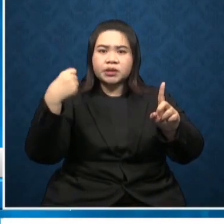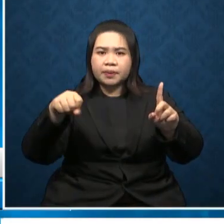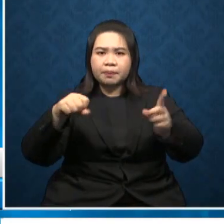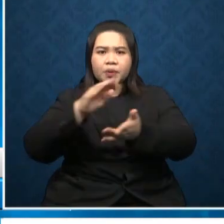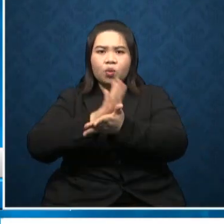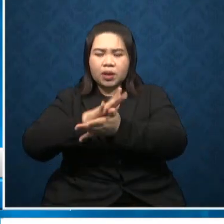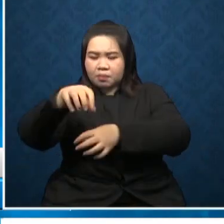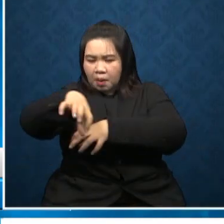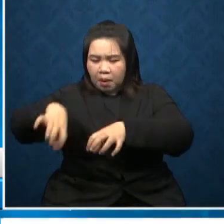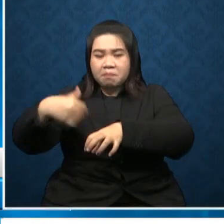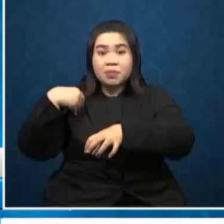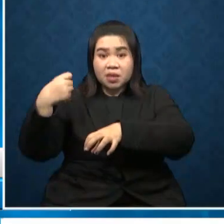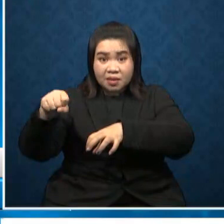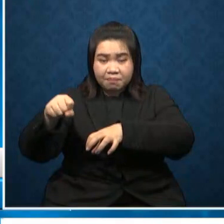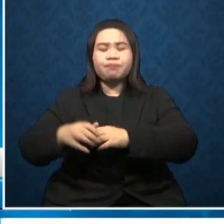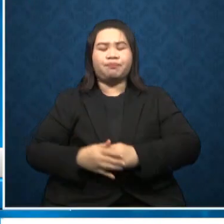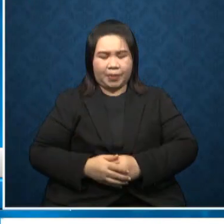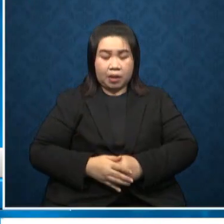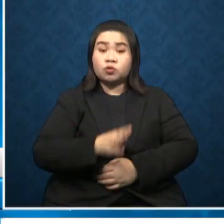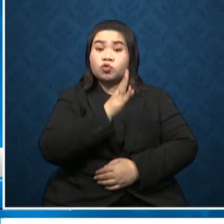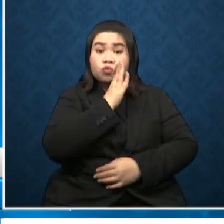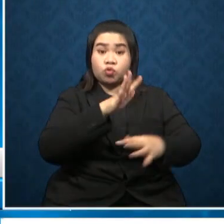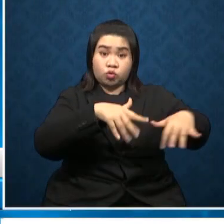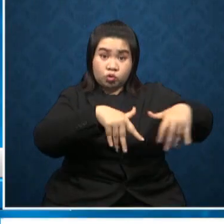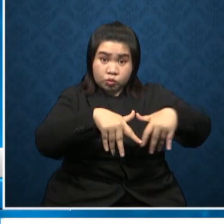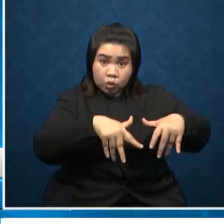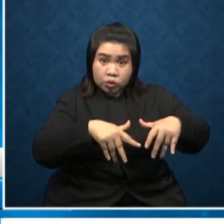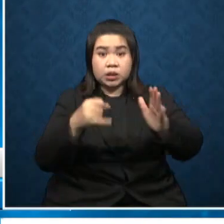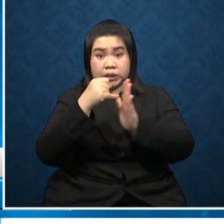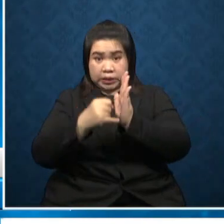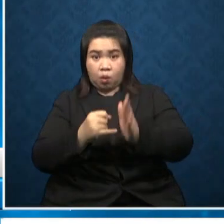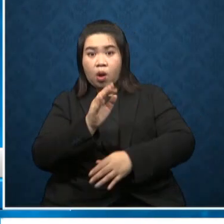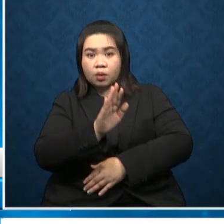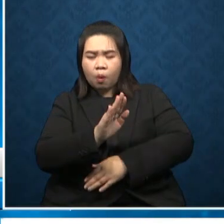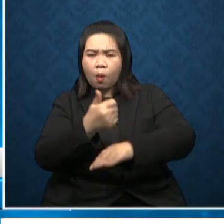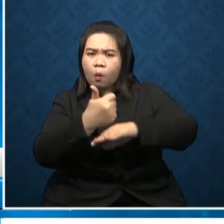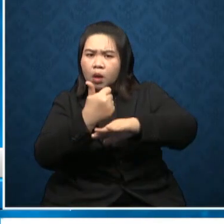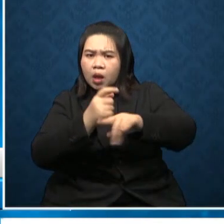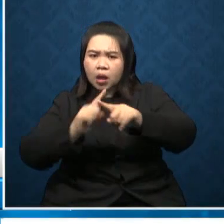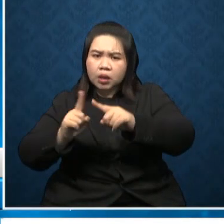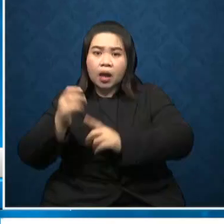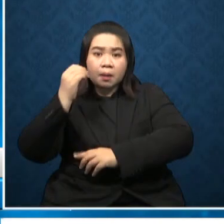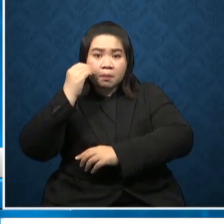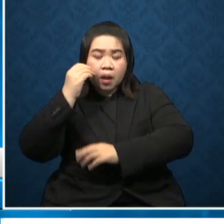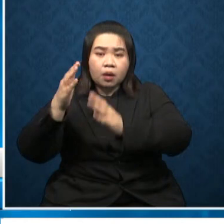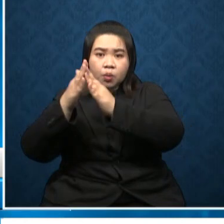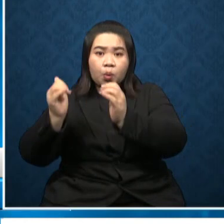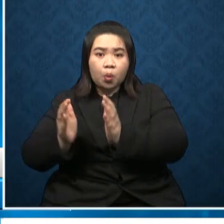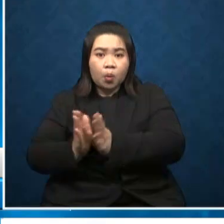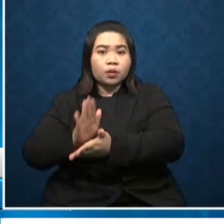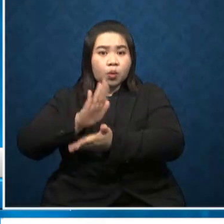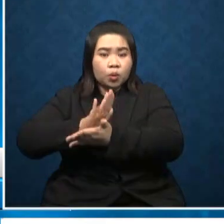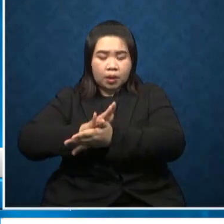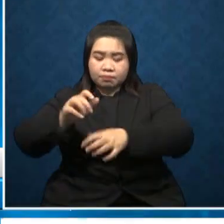ถ้าหากว่าประชาคมจังหวัดเครือข่ายชุมชนท้องถิ่นในจังหวัดรวมทั้งบ้านวัดโรงเรียนบวร